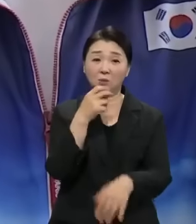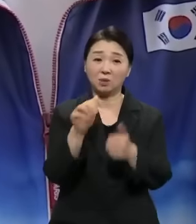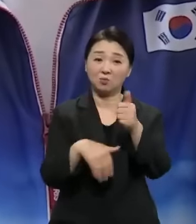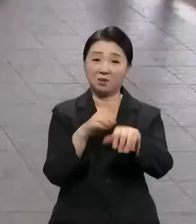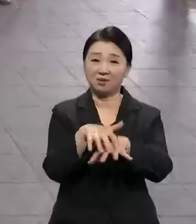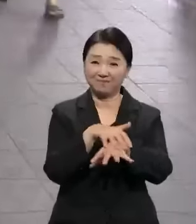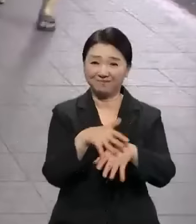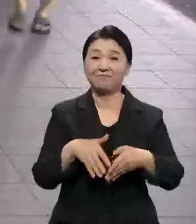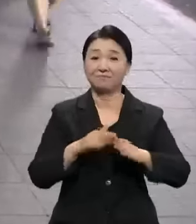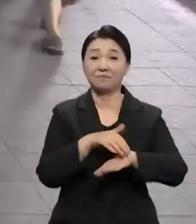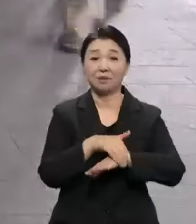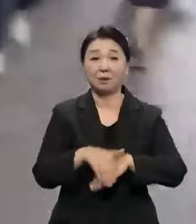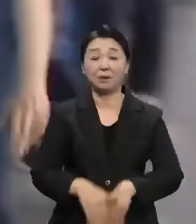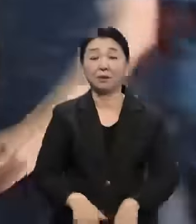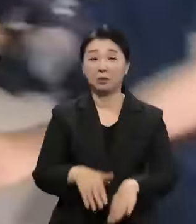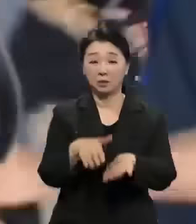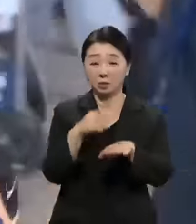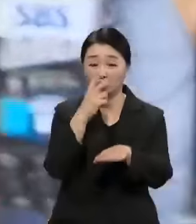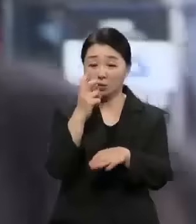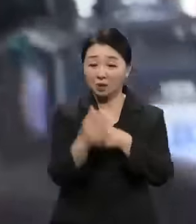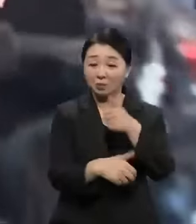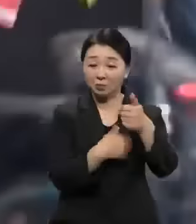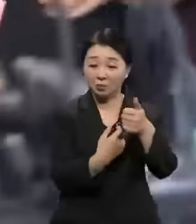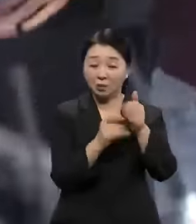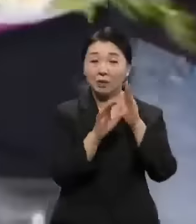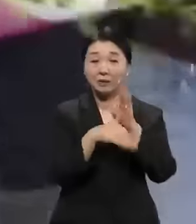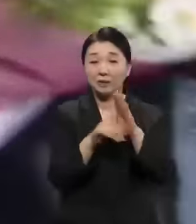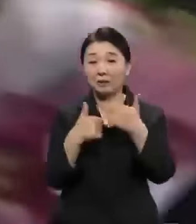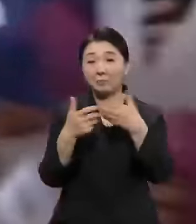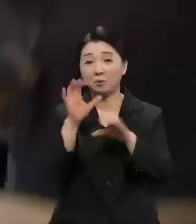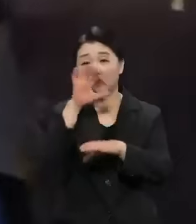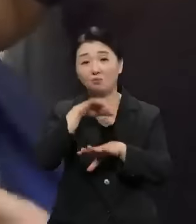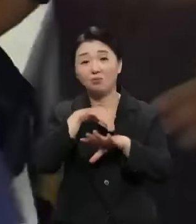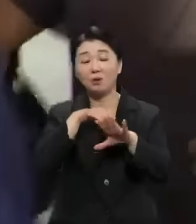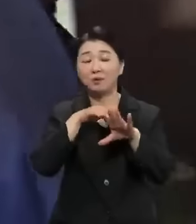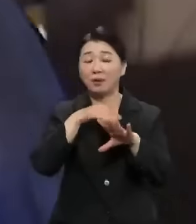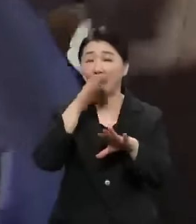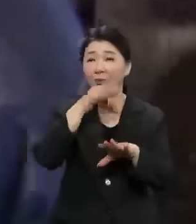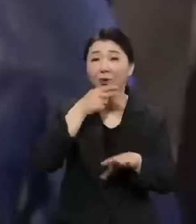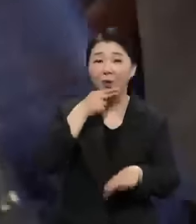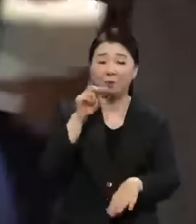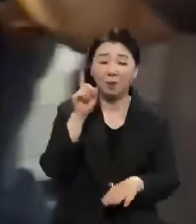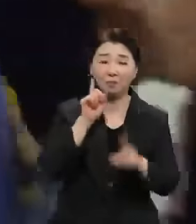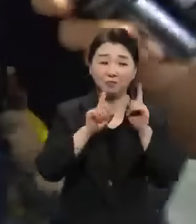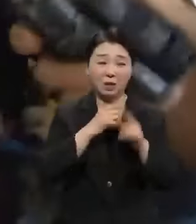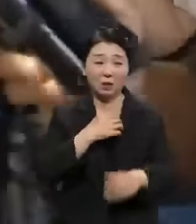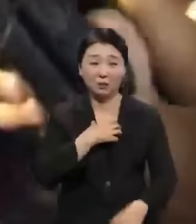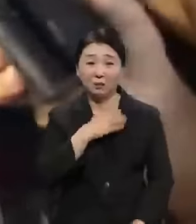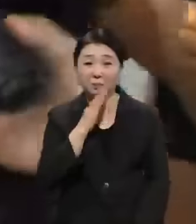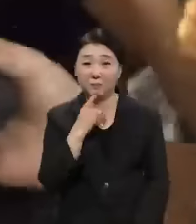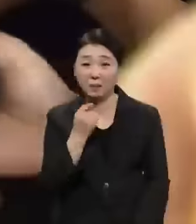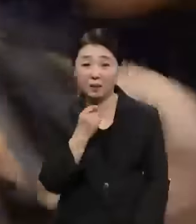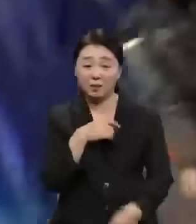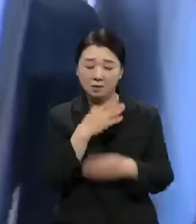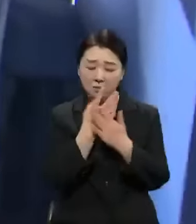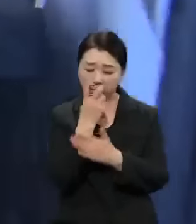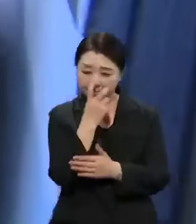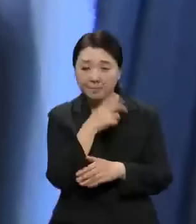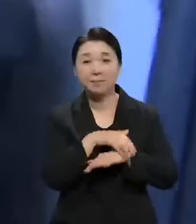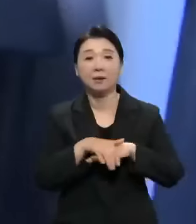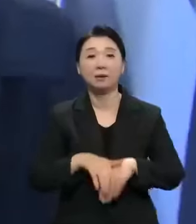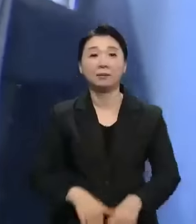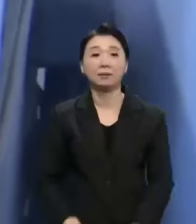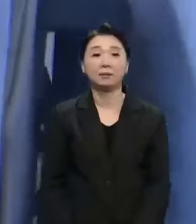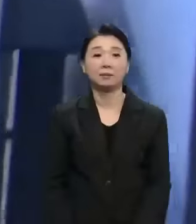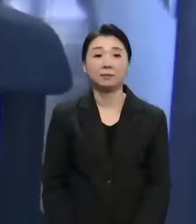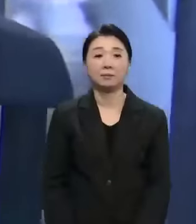했습니다. 조사위에선 특히 대표팀 훈련의 비효율성과 부상 위험 등에 대해 면밀하게 살펴보겠다고